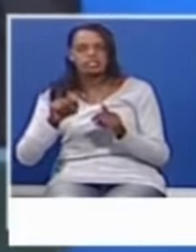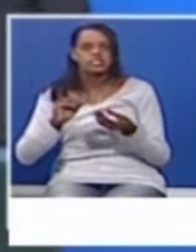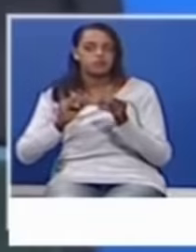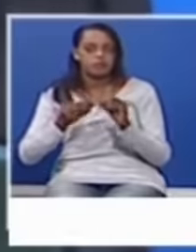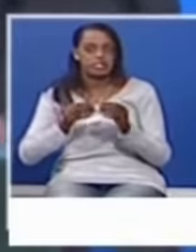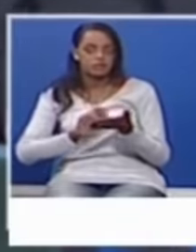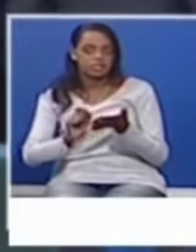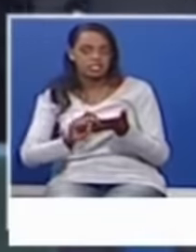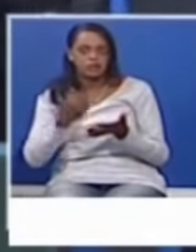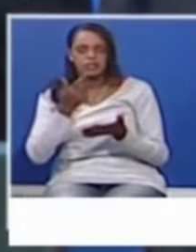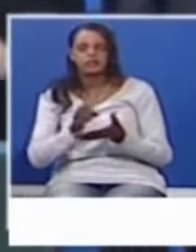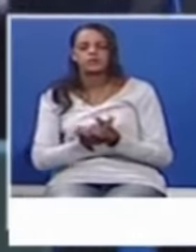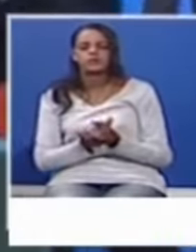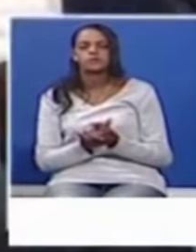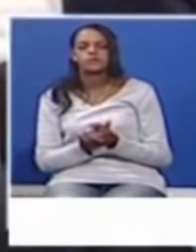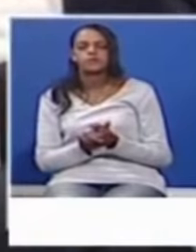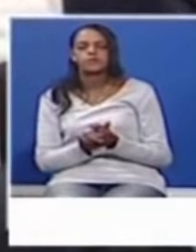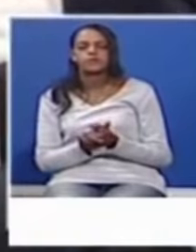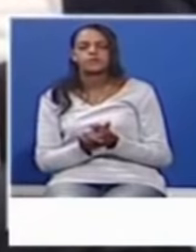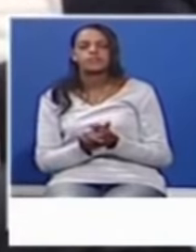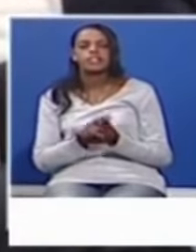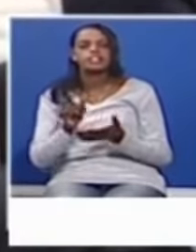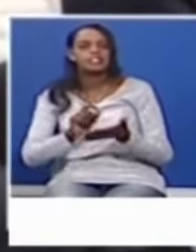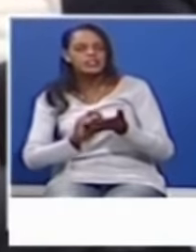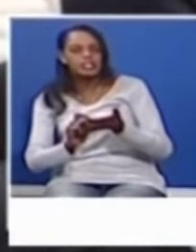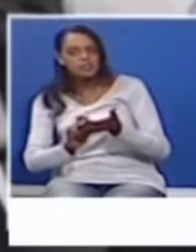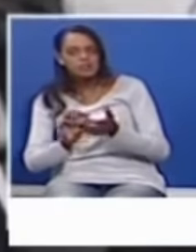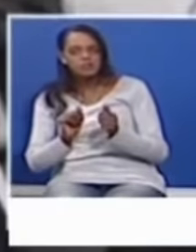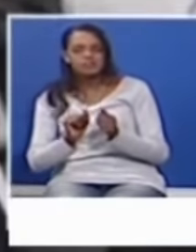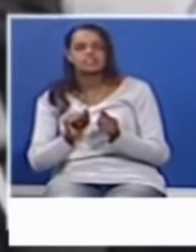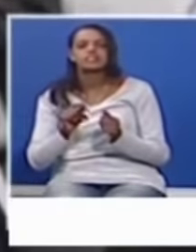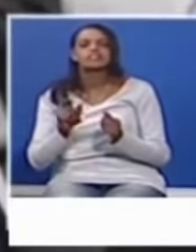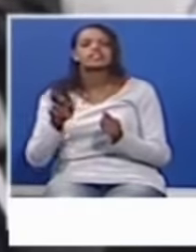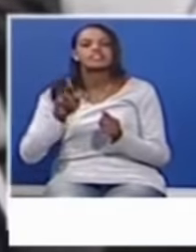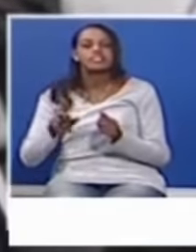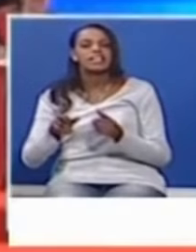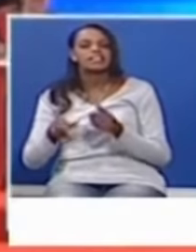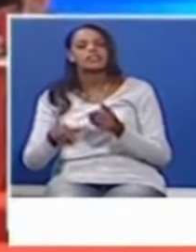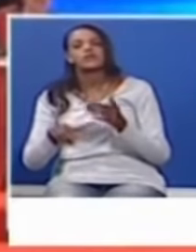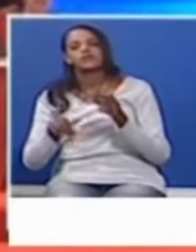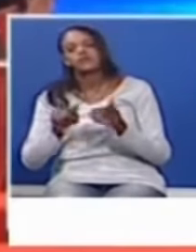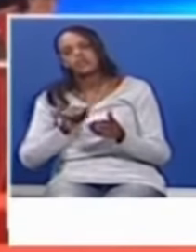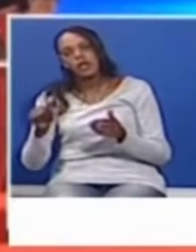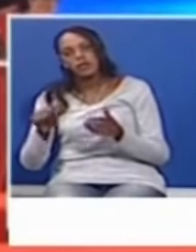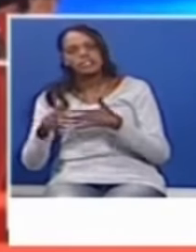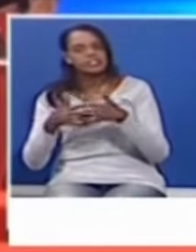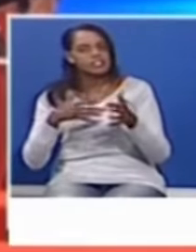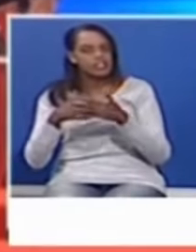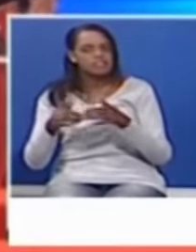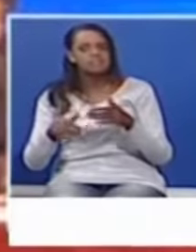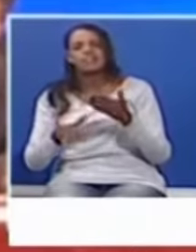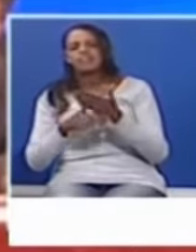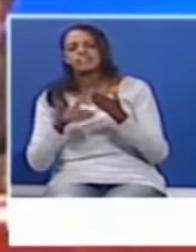كم زخطما تغليصو اتستخدم سممعات نكم صلات اندستريا وسرحات تشكر كارتي همسات